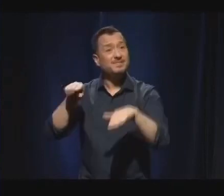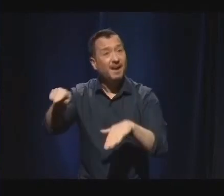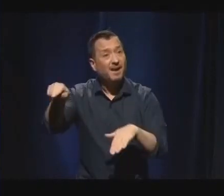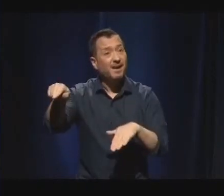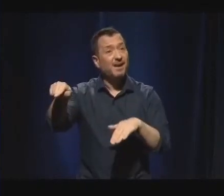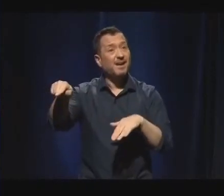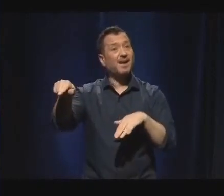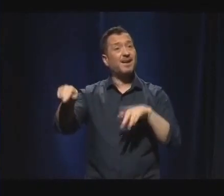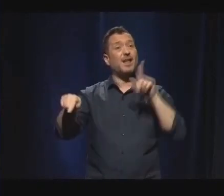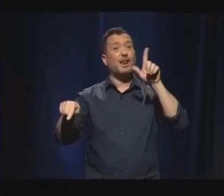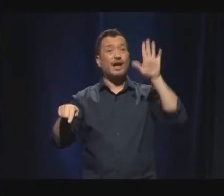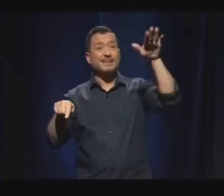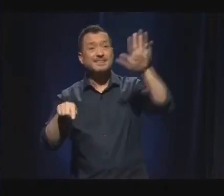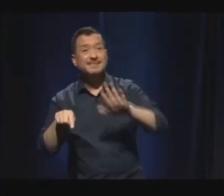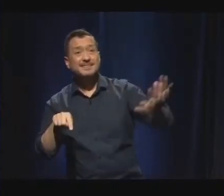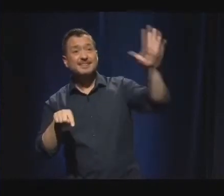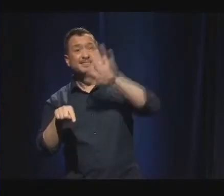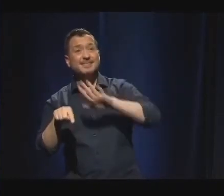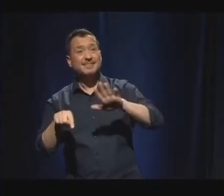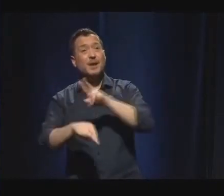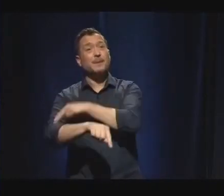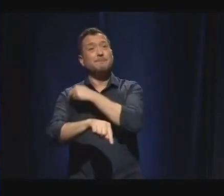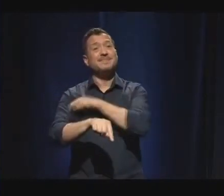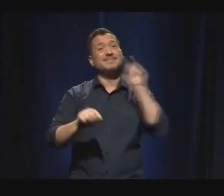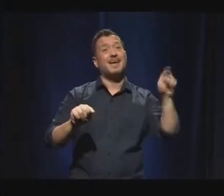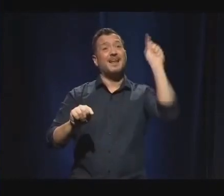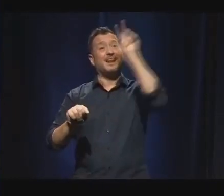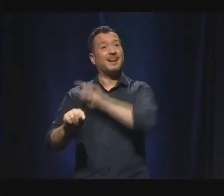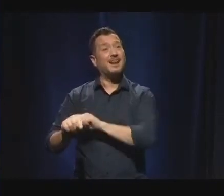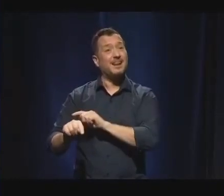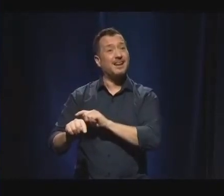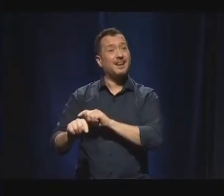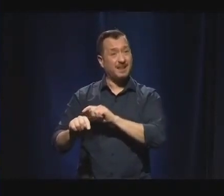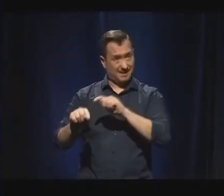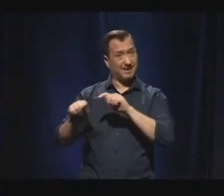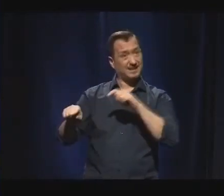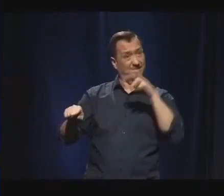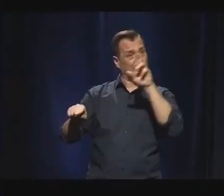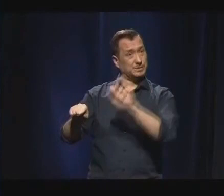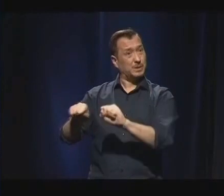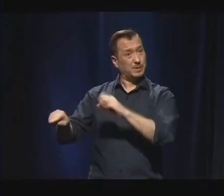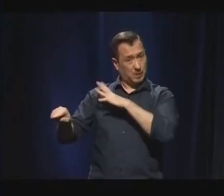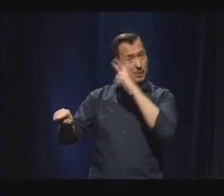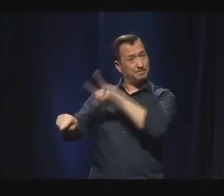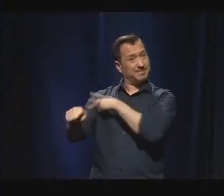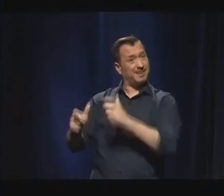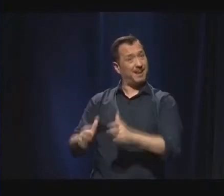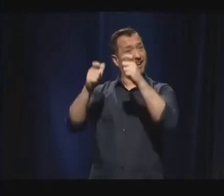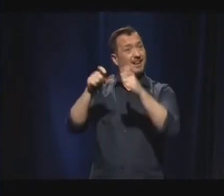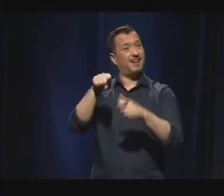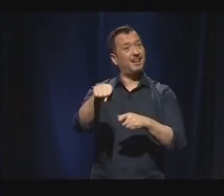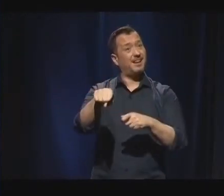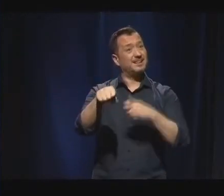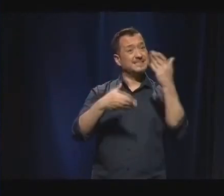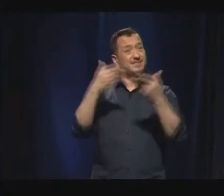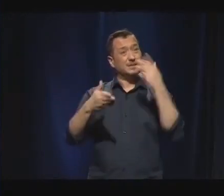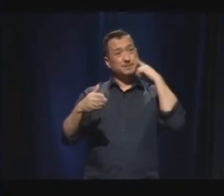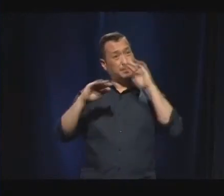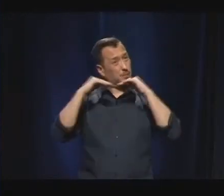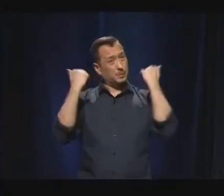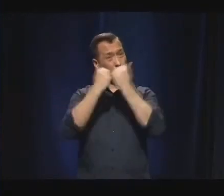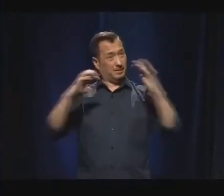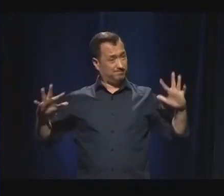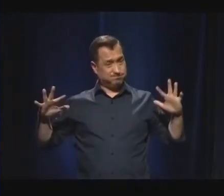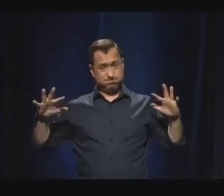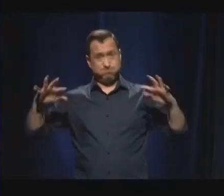prend les hôpitaux dans Montérégie, c'est la même chose, ils desservent une immense région. Donc, c'est